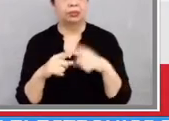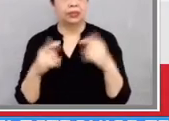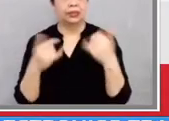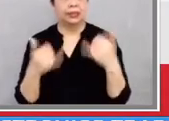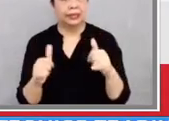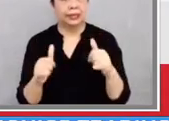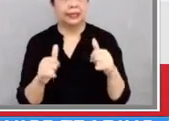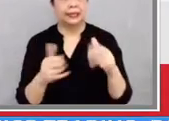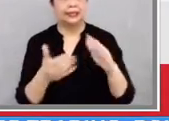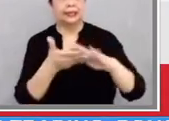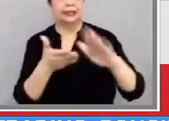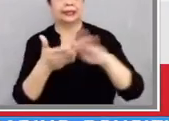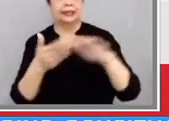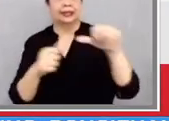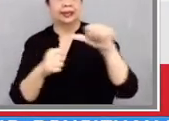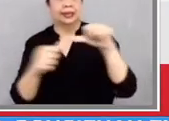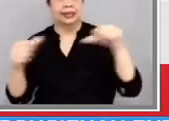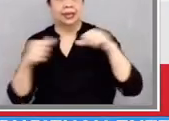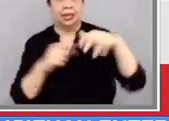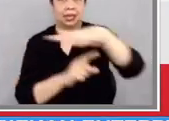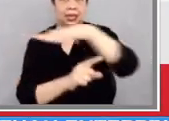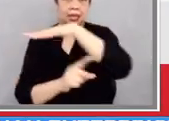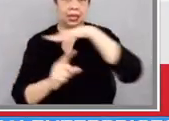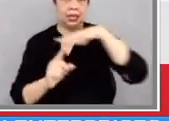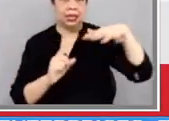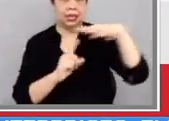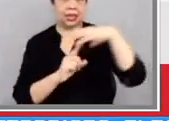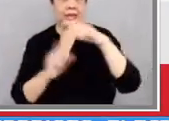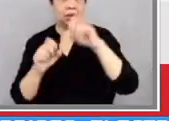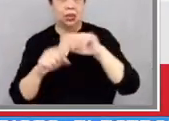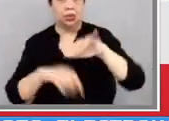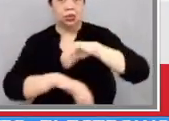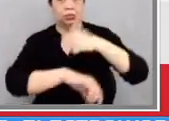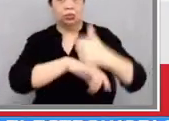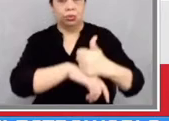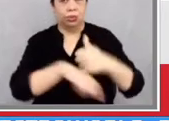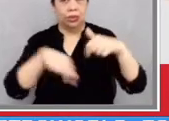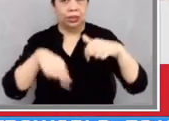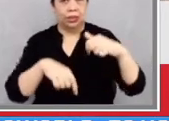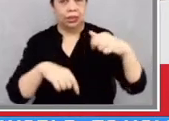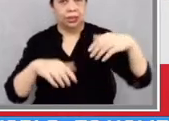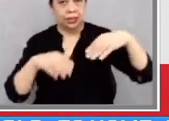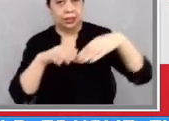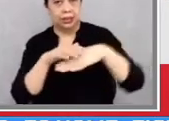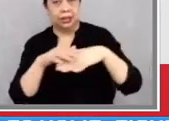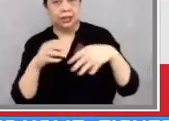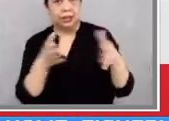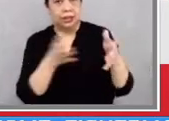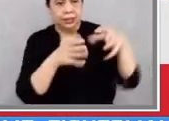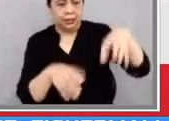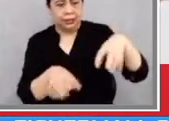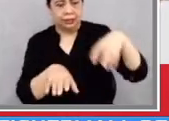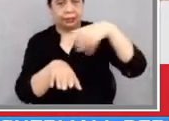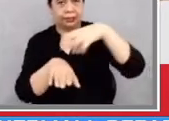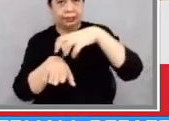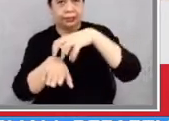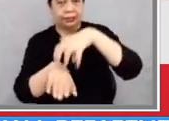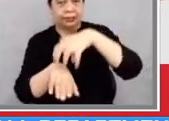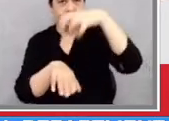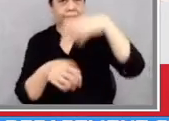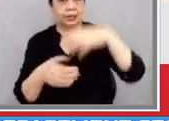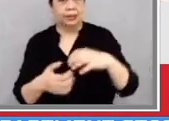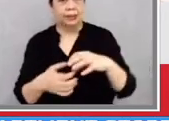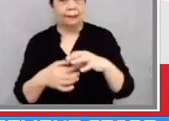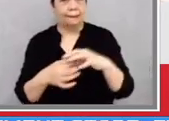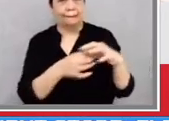area para yung crane ma-set up natin dito, maipasok dito sa tabi mismo ng ating